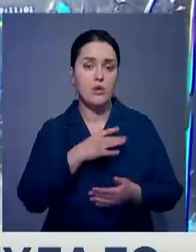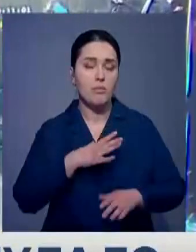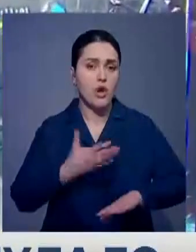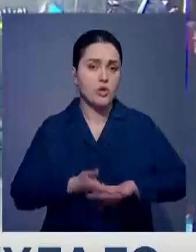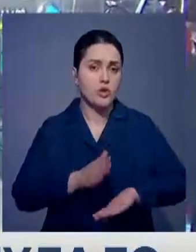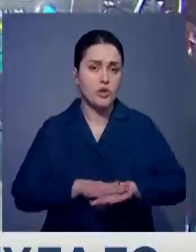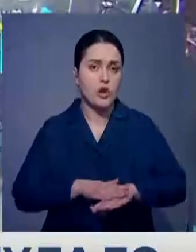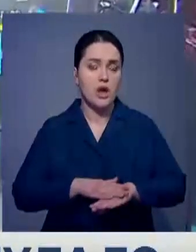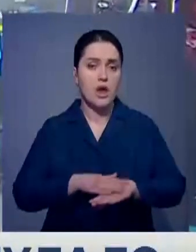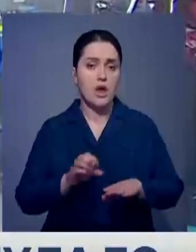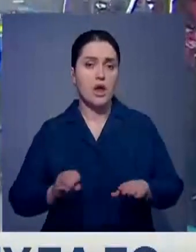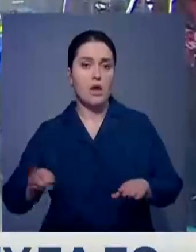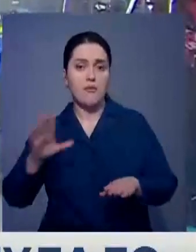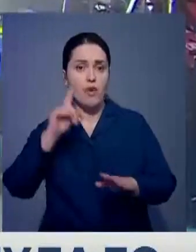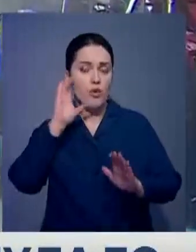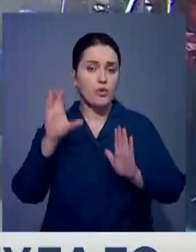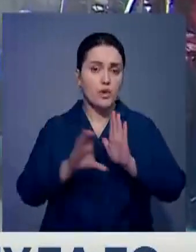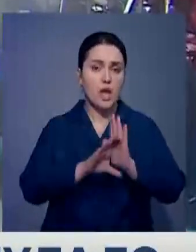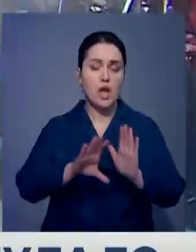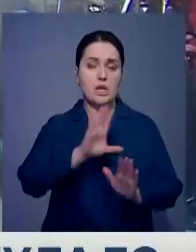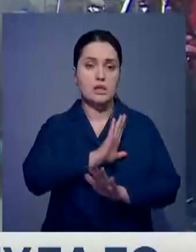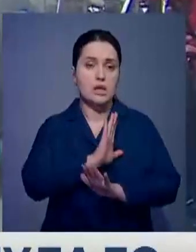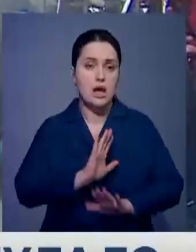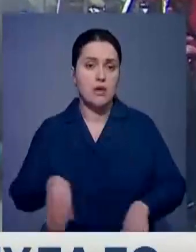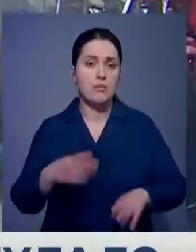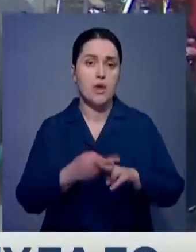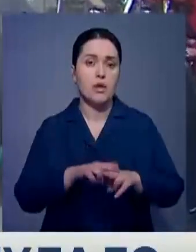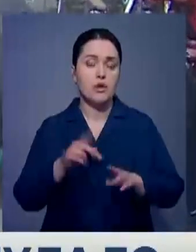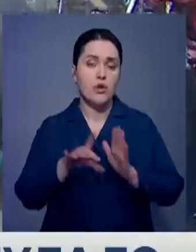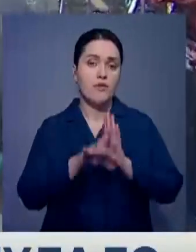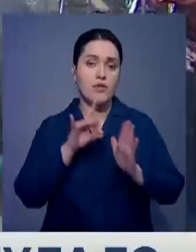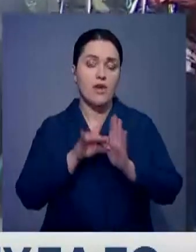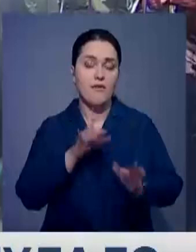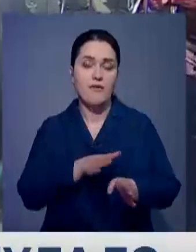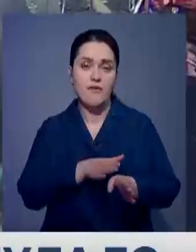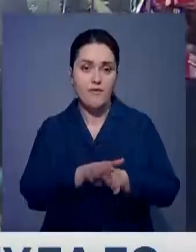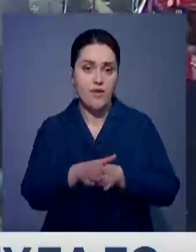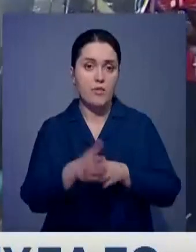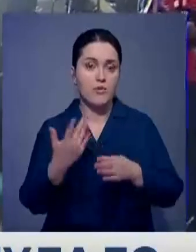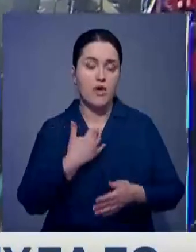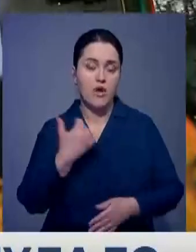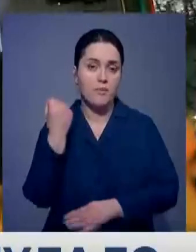который никогда даже не хотел нас слушать и не хотел, чтобы этот референдум состоялся. Но мы победили.